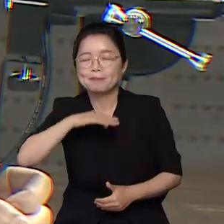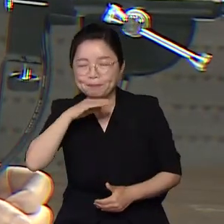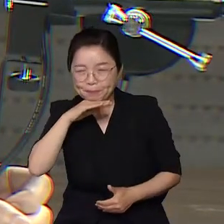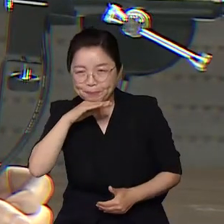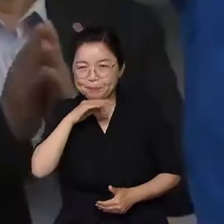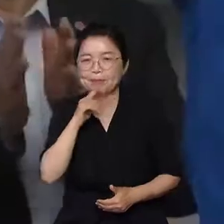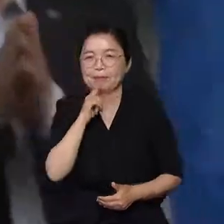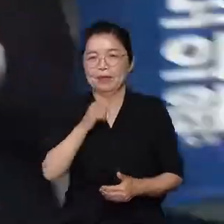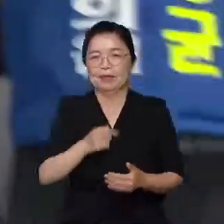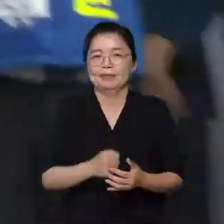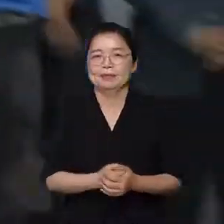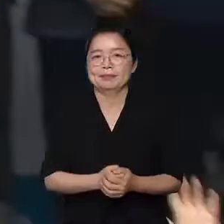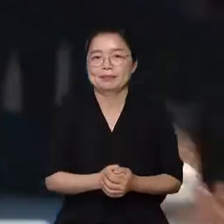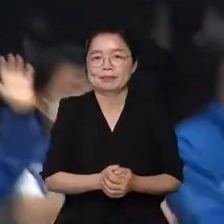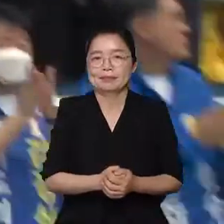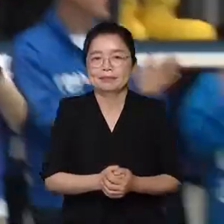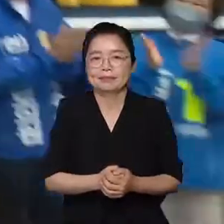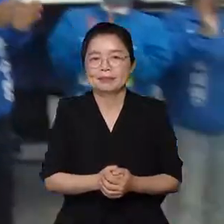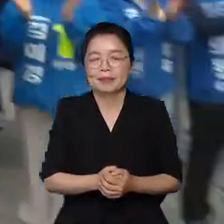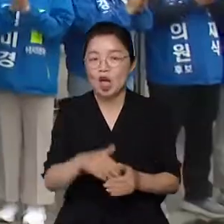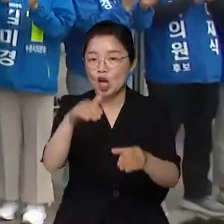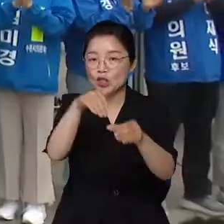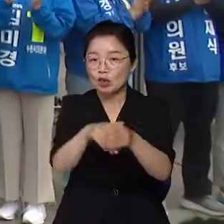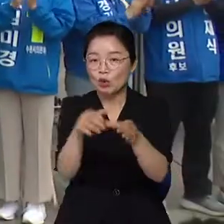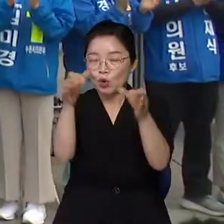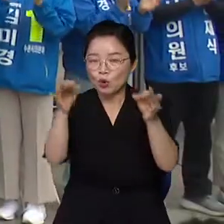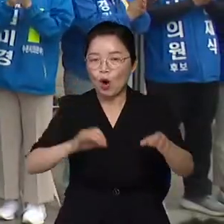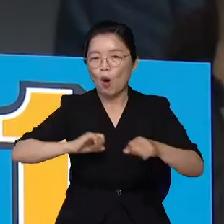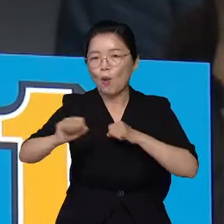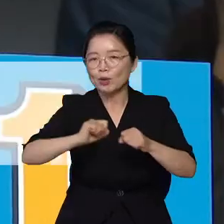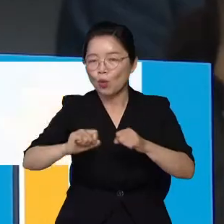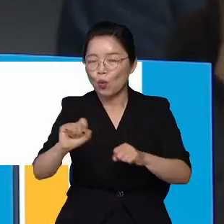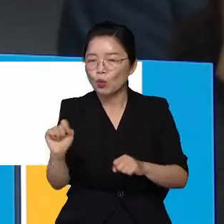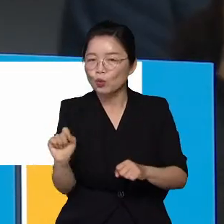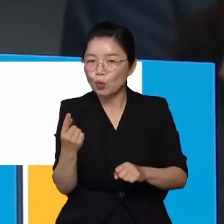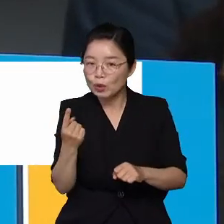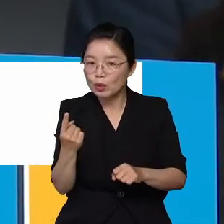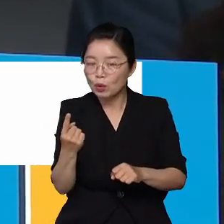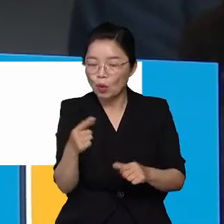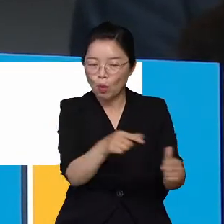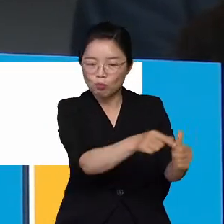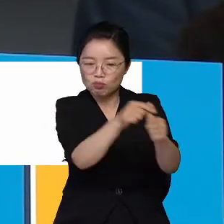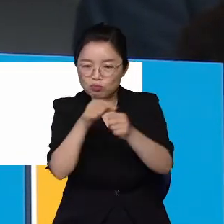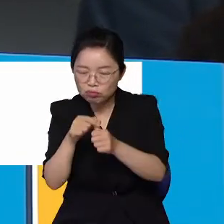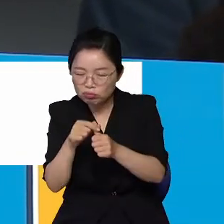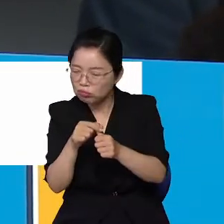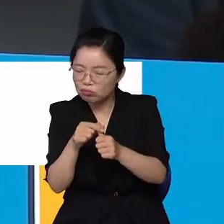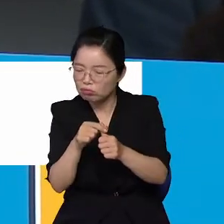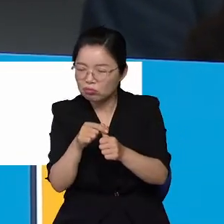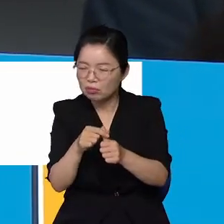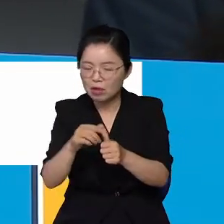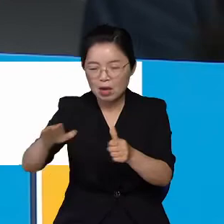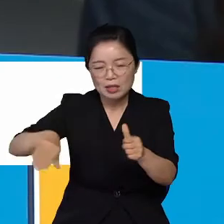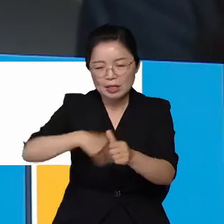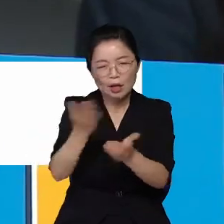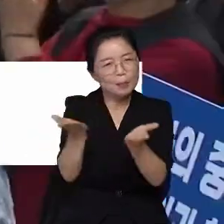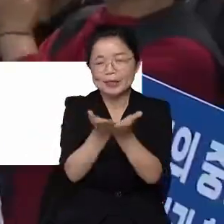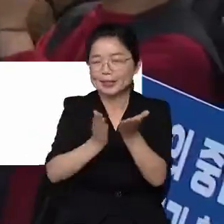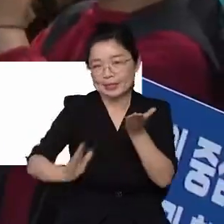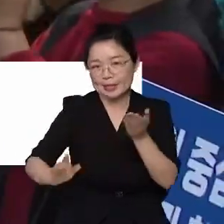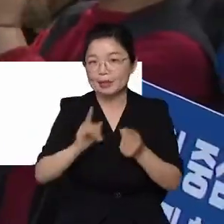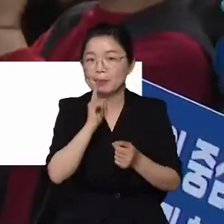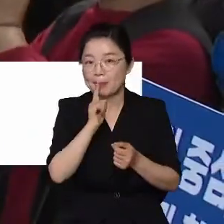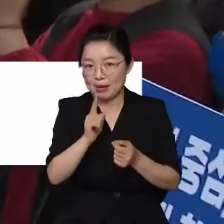말했습니다 특히 선거 때 같이 뛰었다 는 이유만으로 경기도의 들어와 이라는 것은 돔 일에 대한 도리가 아니라며